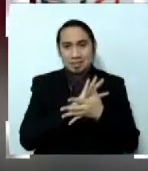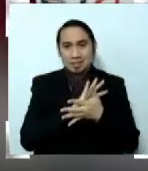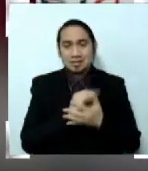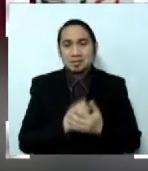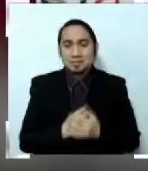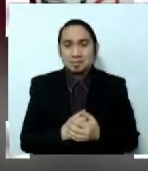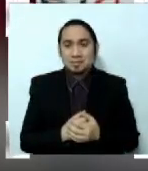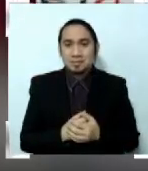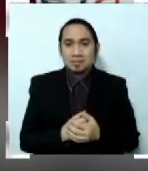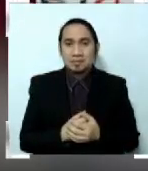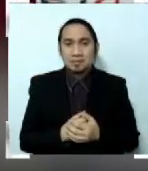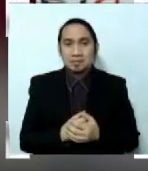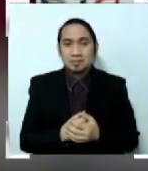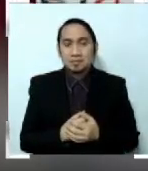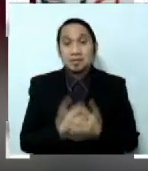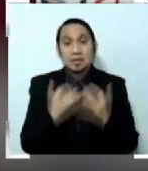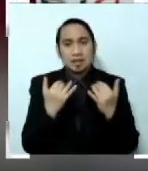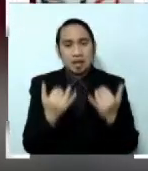From the total of